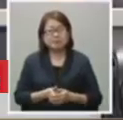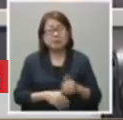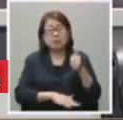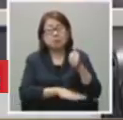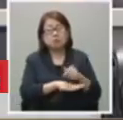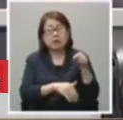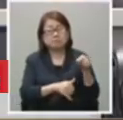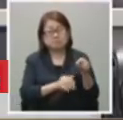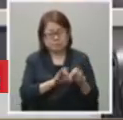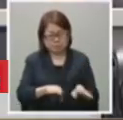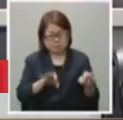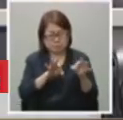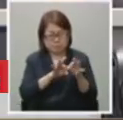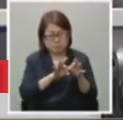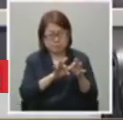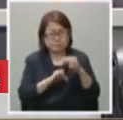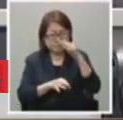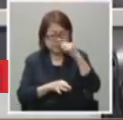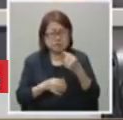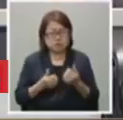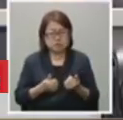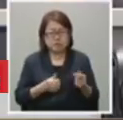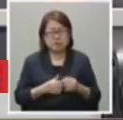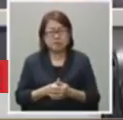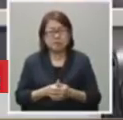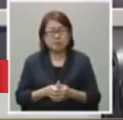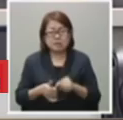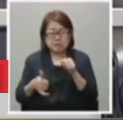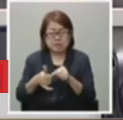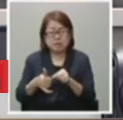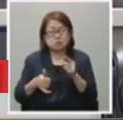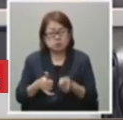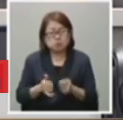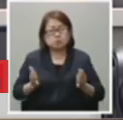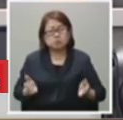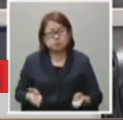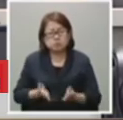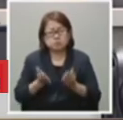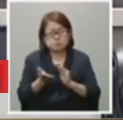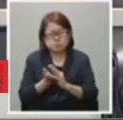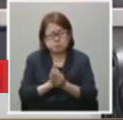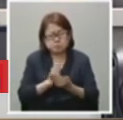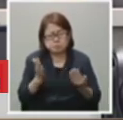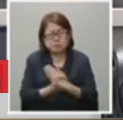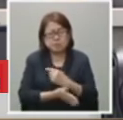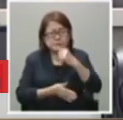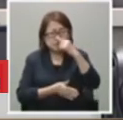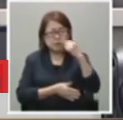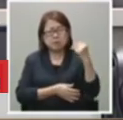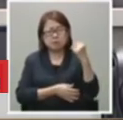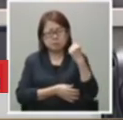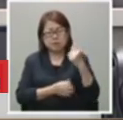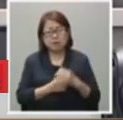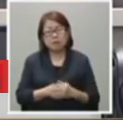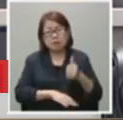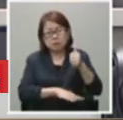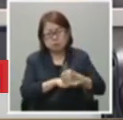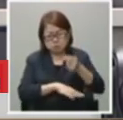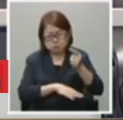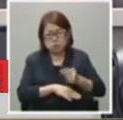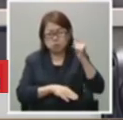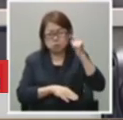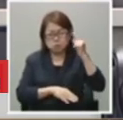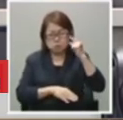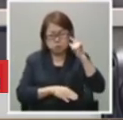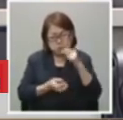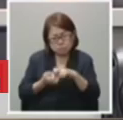ำคัญมากสำหรับประเทศไทยในขณะนี้ในการผลักดันให้ประเทศไทยนั้นกลับสู่ภาวะที่เข้มแข็งซึ่งผู้นำจะต้องรู้สถานการณ์ว่